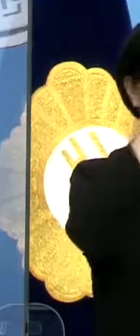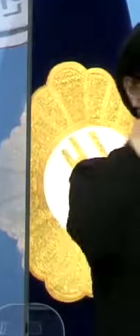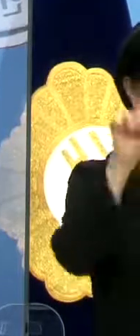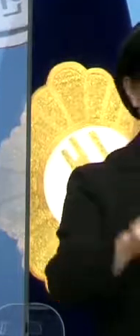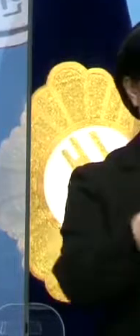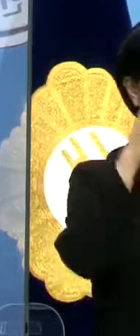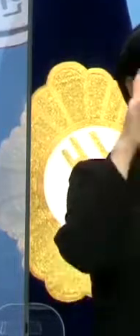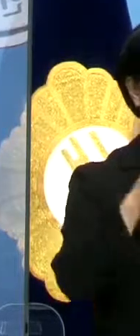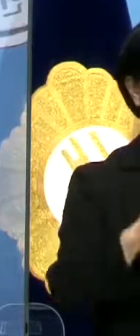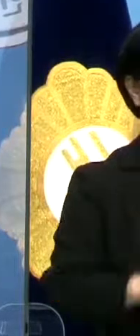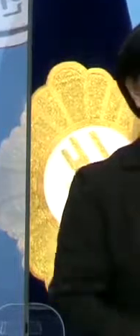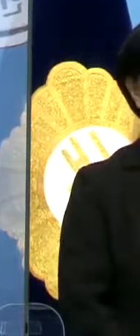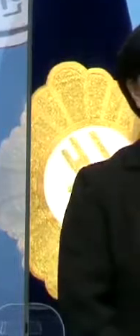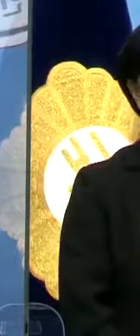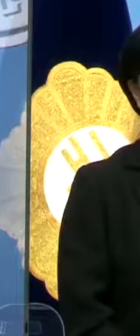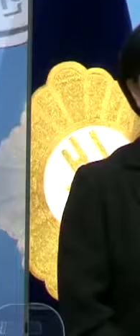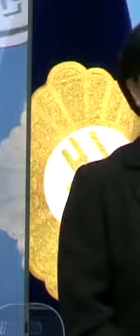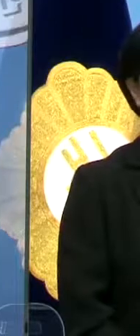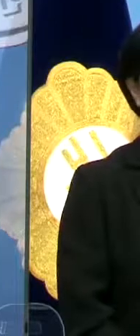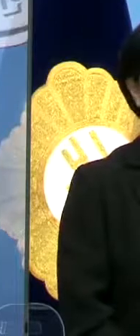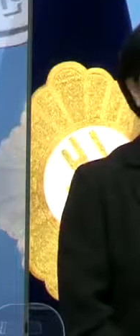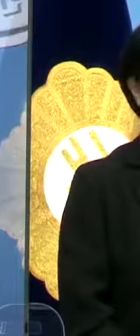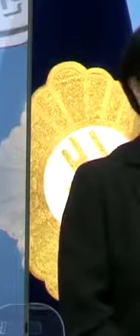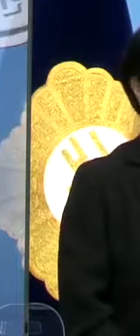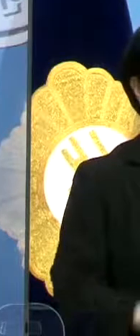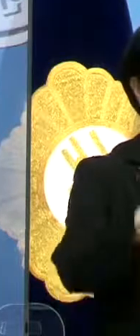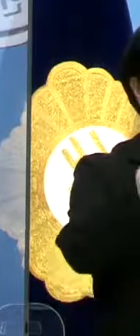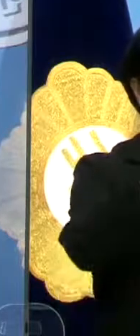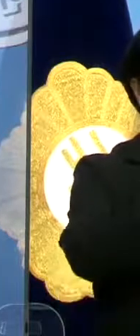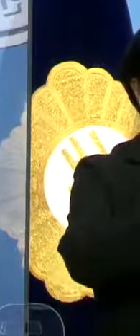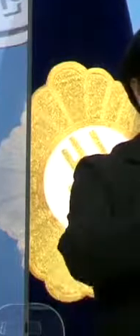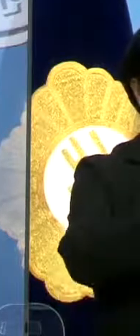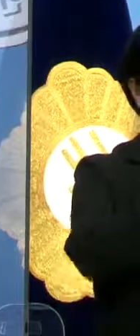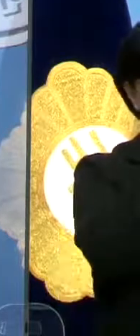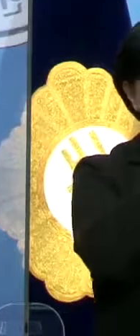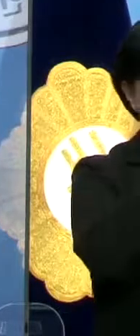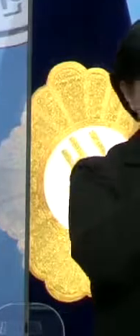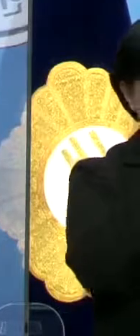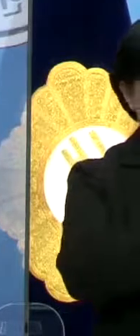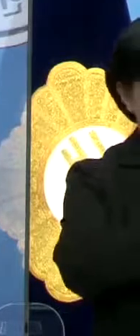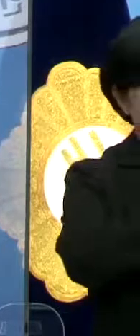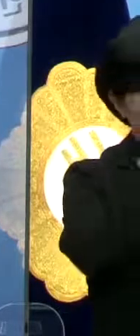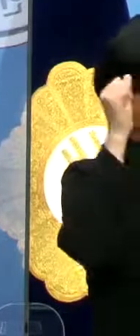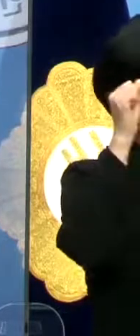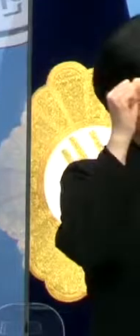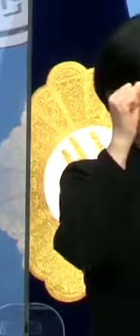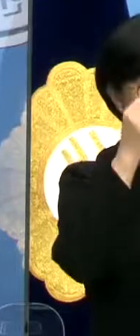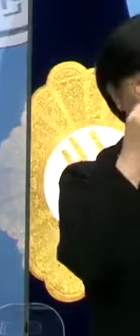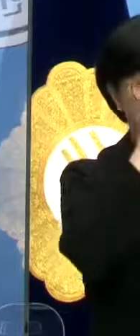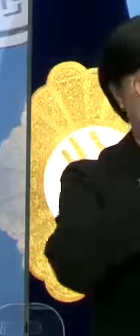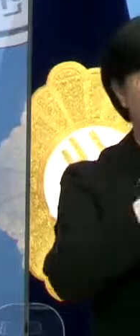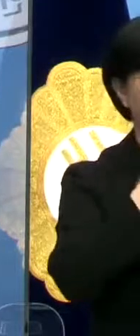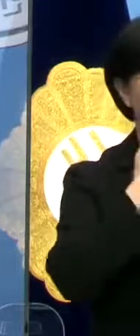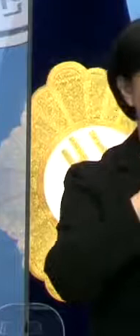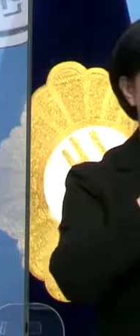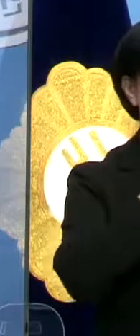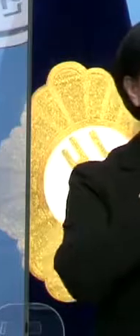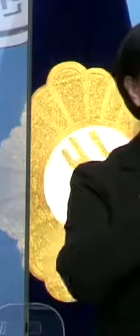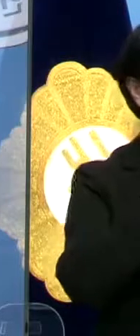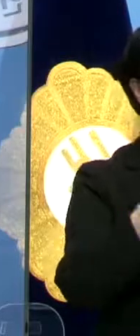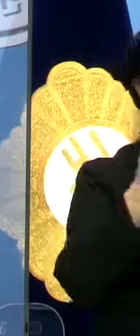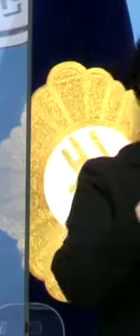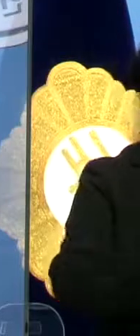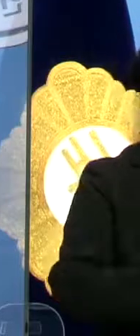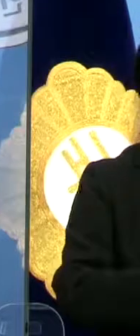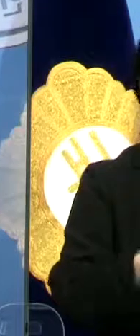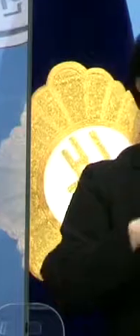찍었을 뿐 입니다 이렇게 선거 범죄로 인한 당선무효 임에도 불구하고 어디하나